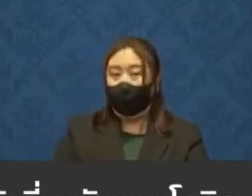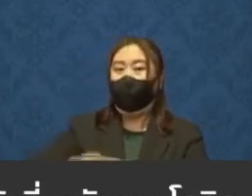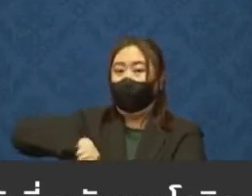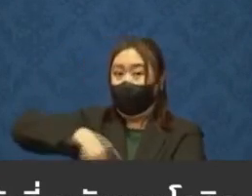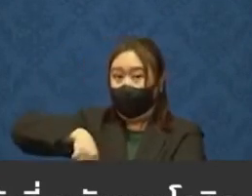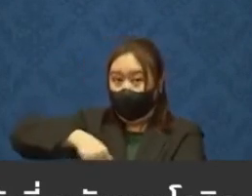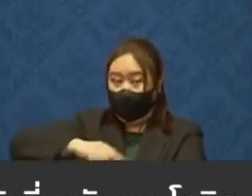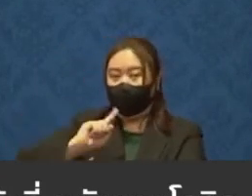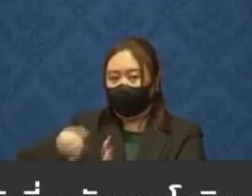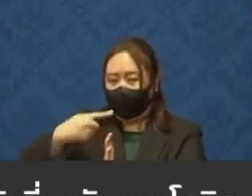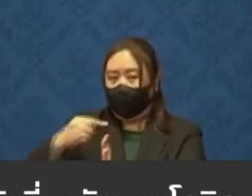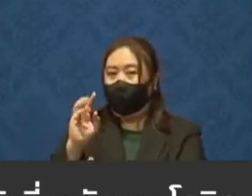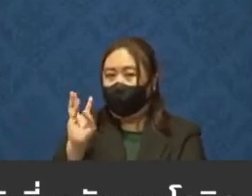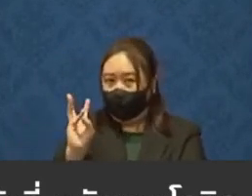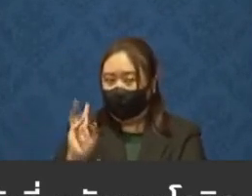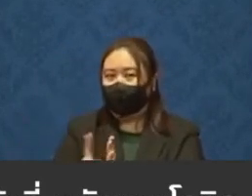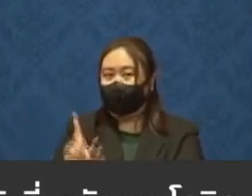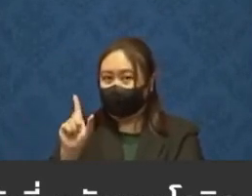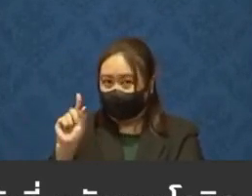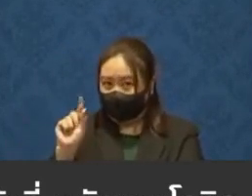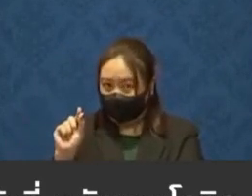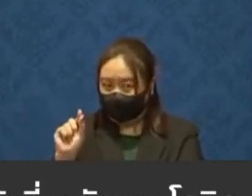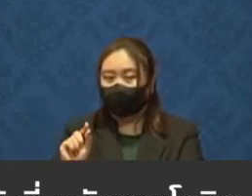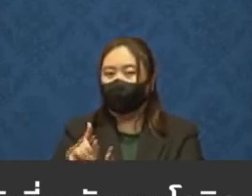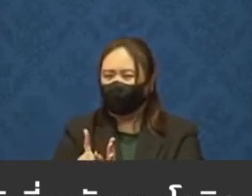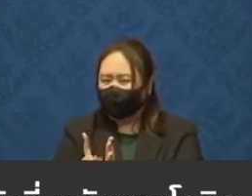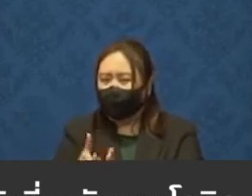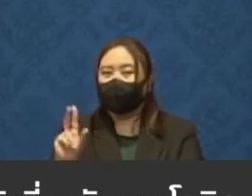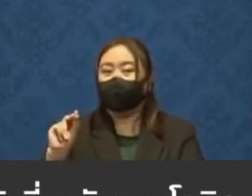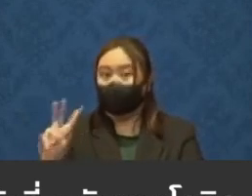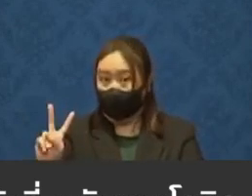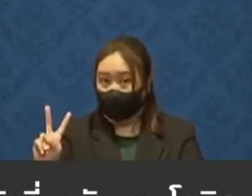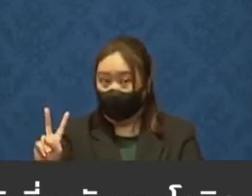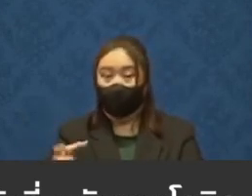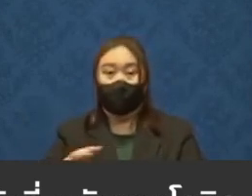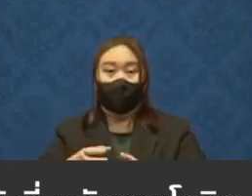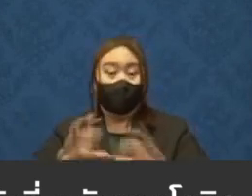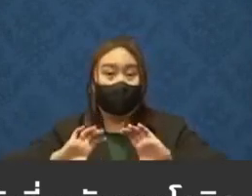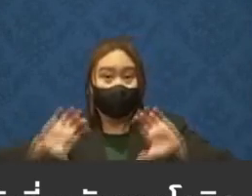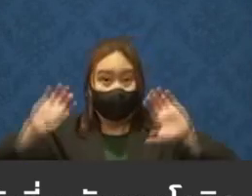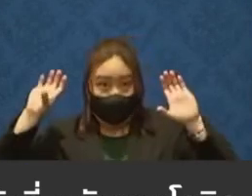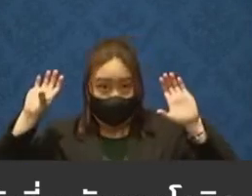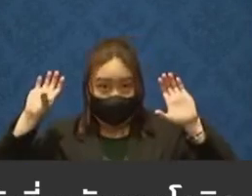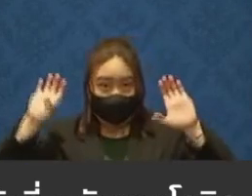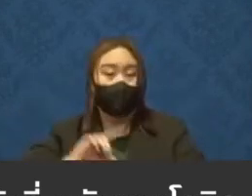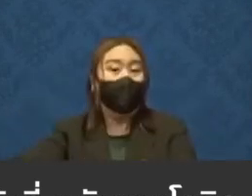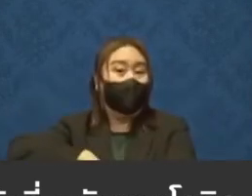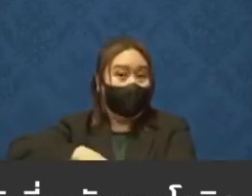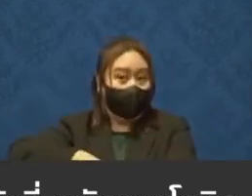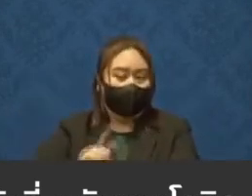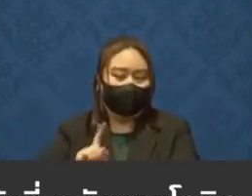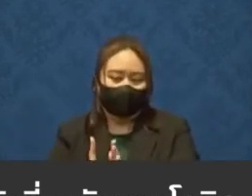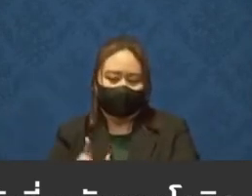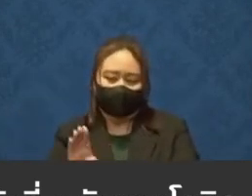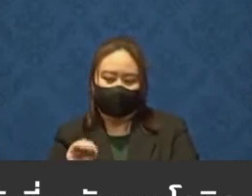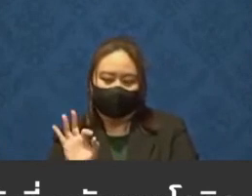เดียวการอภิปรายตอนนี้ใช้เวลาไปแล้ว30ชั่วโมง9นาทีนะครับแบ่งเป็นคณะรัฐมนตรีใช้ไป6ชั่วโมง20นาทีฝ่ายรัฐ